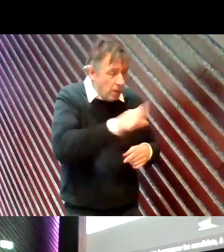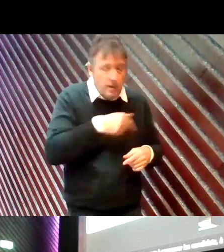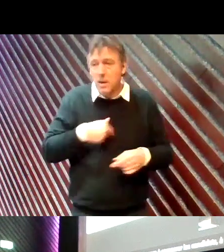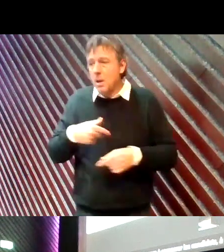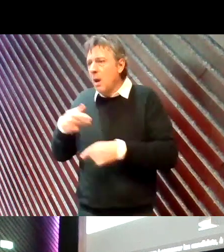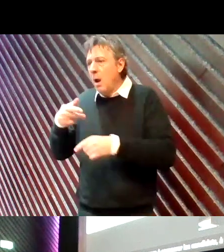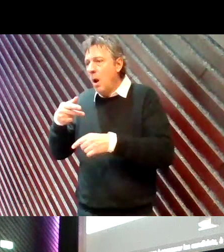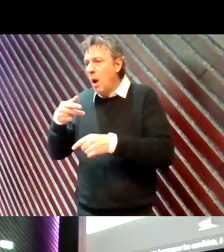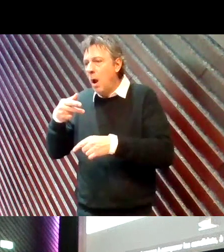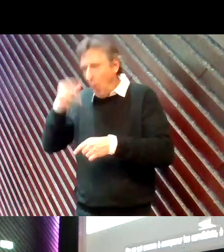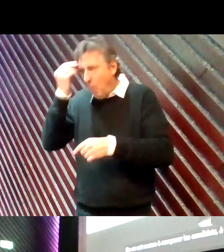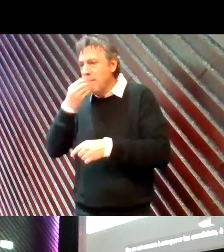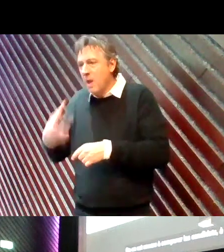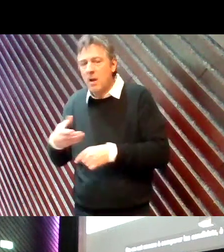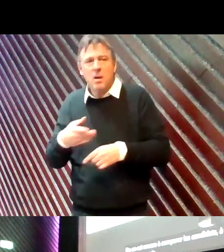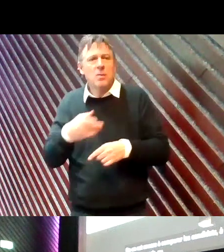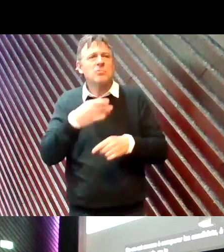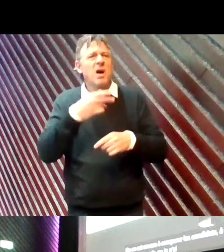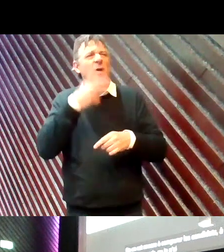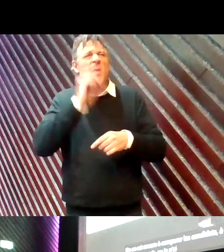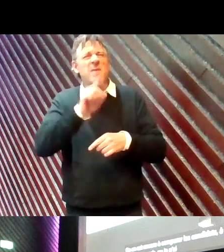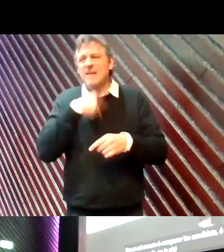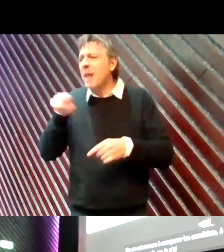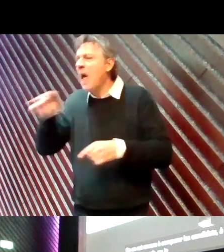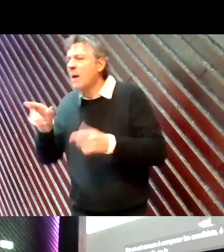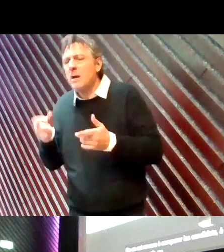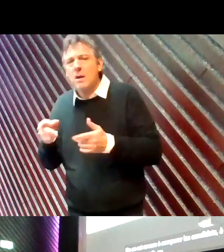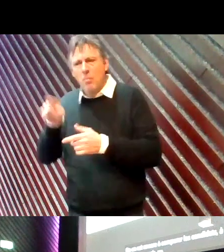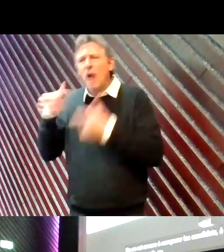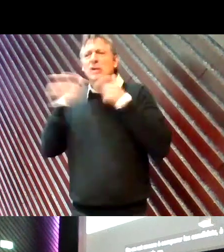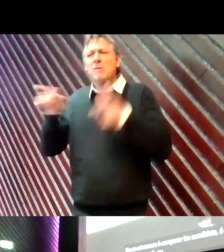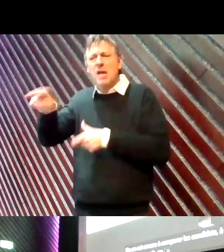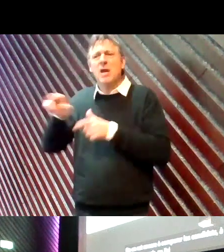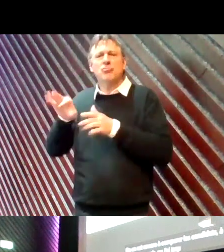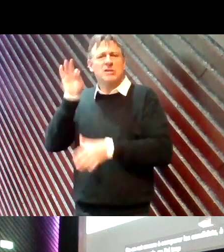ou ça,'ai trop compris. Donc, je prends ce qui là.